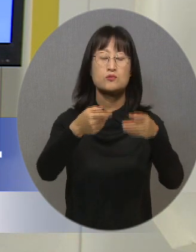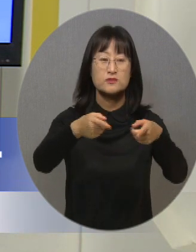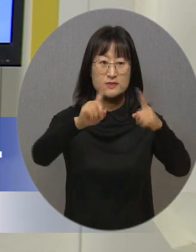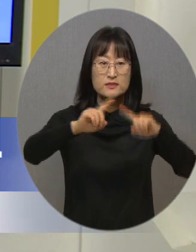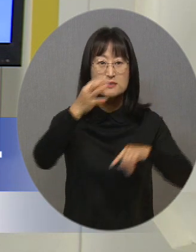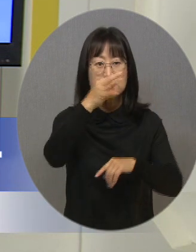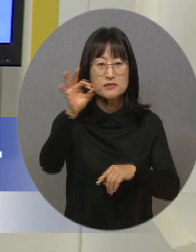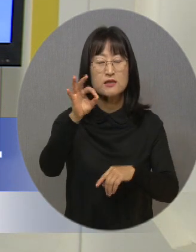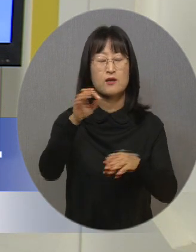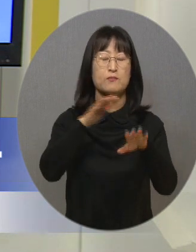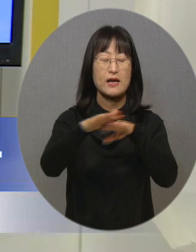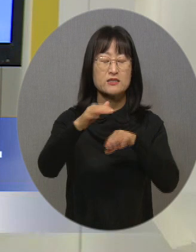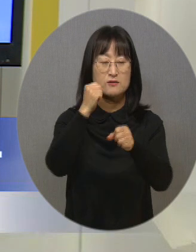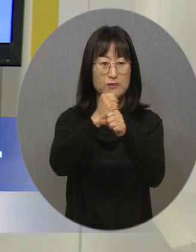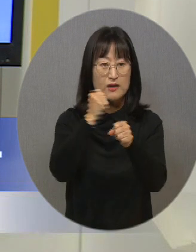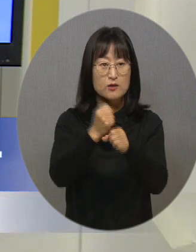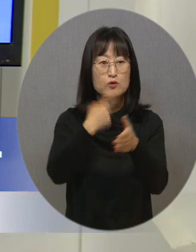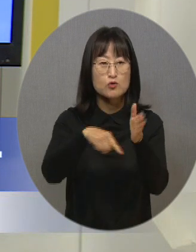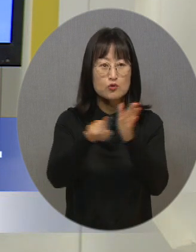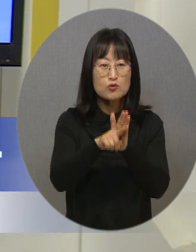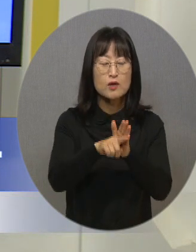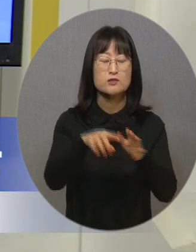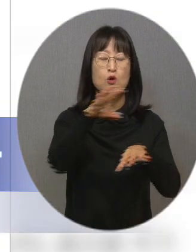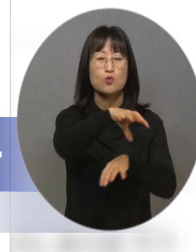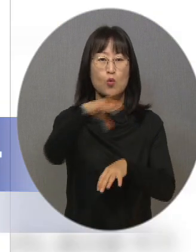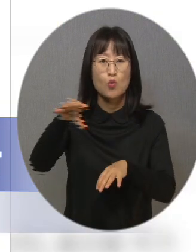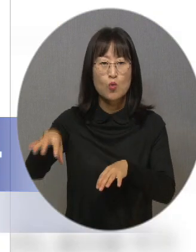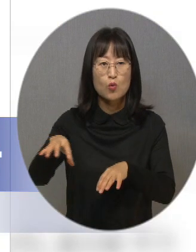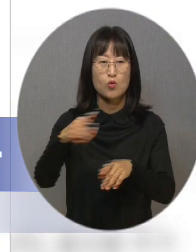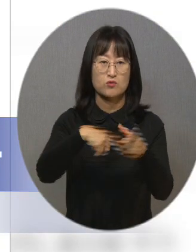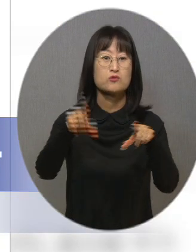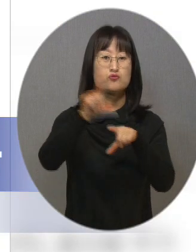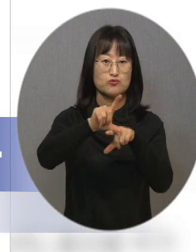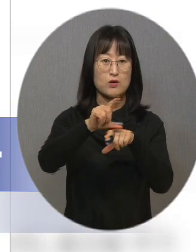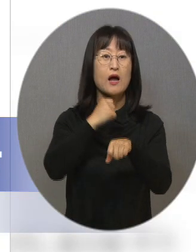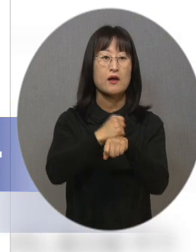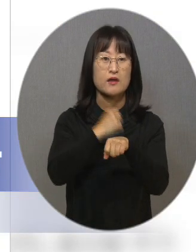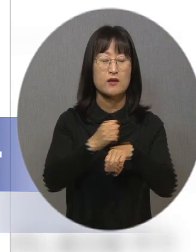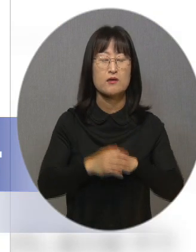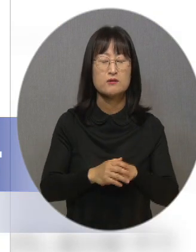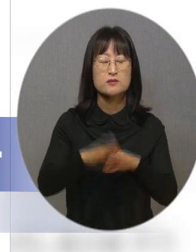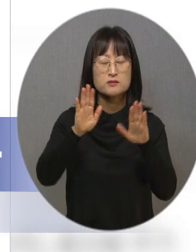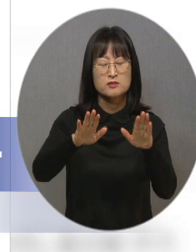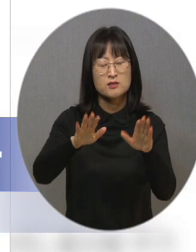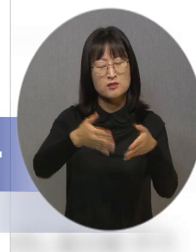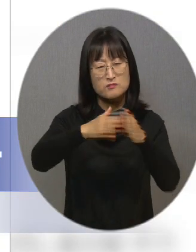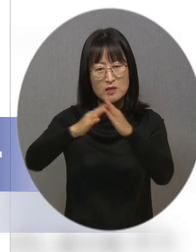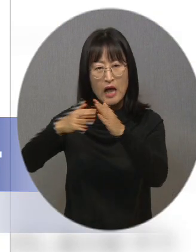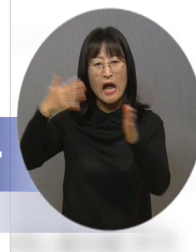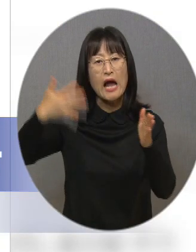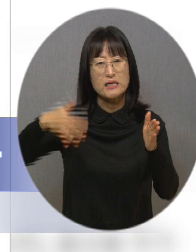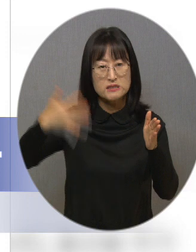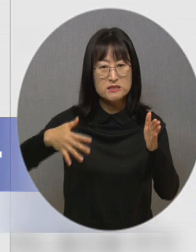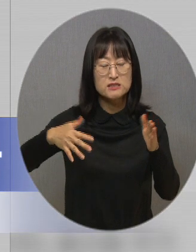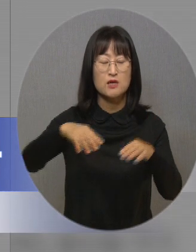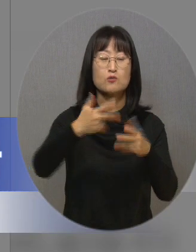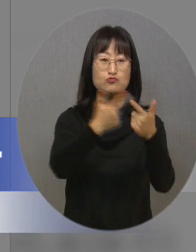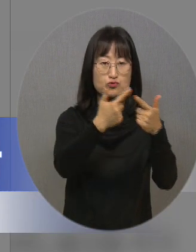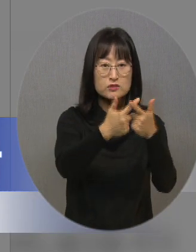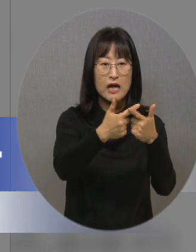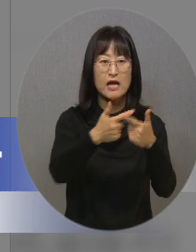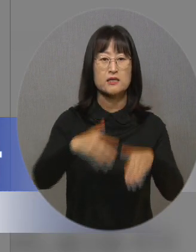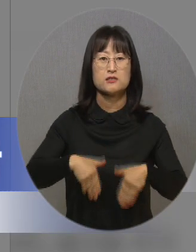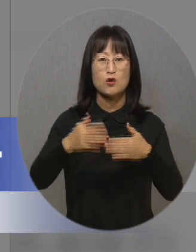부산과 전라남도 순천, 울산을 추가 선정했습니다. 이로써 그동안 미설치 시도로 남아있던 부산과